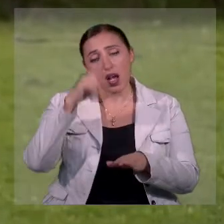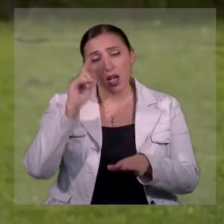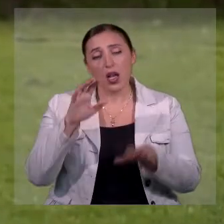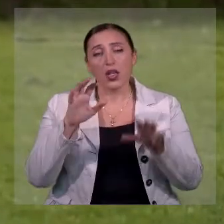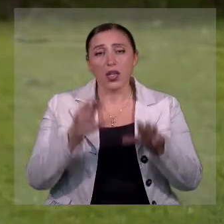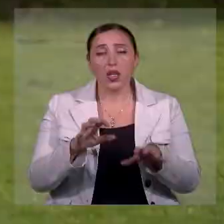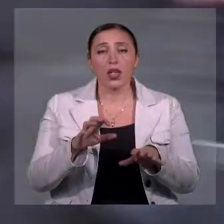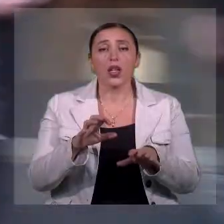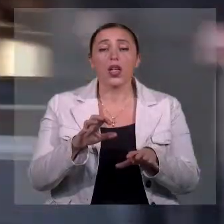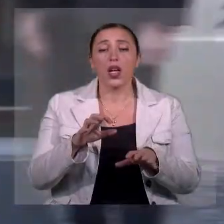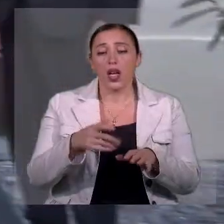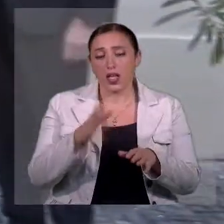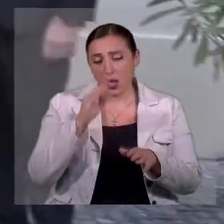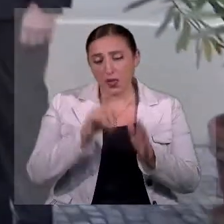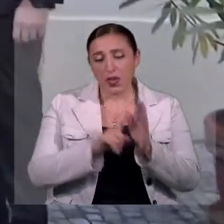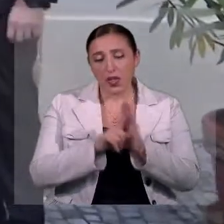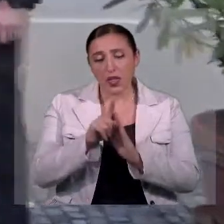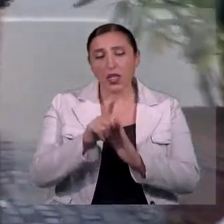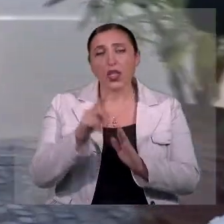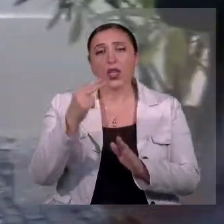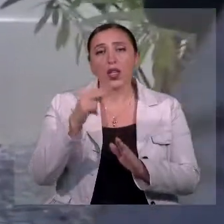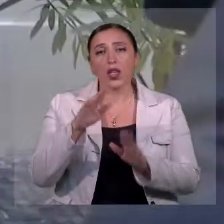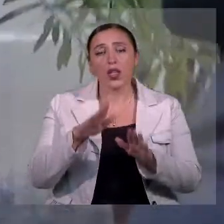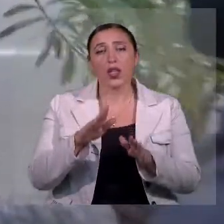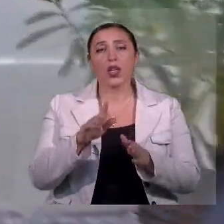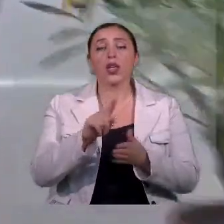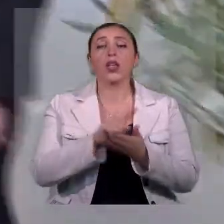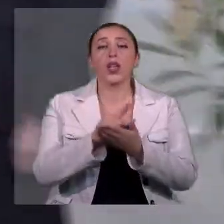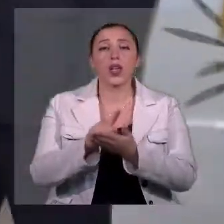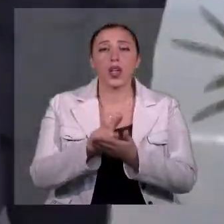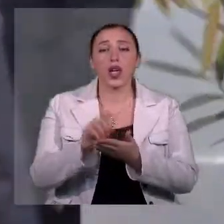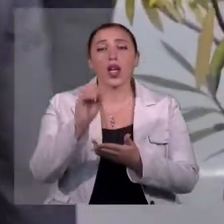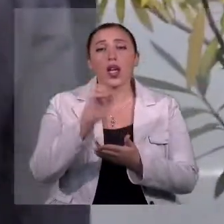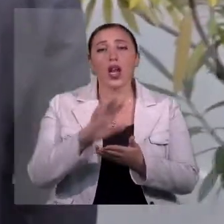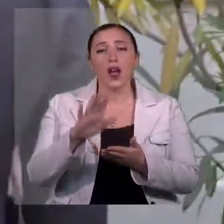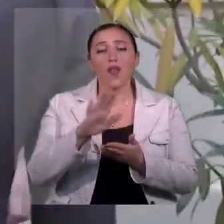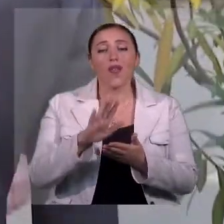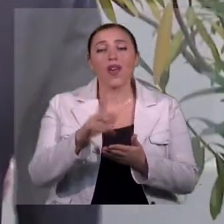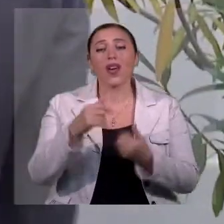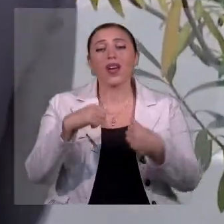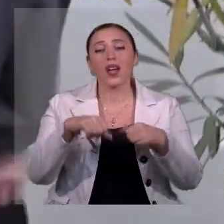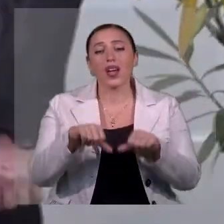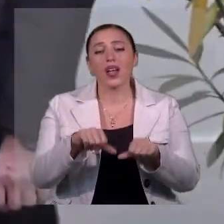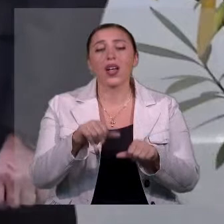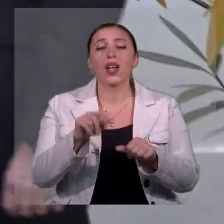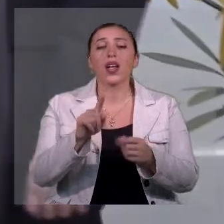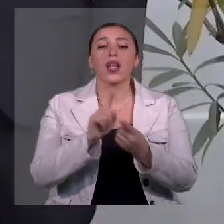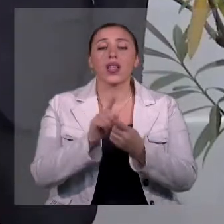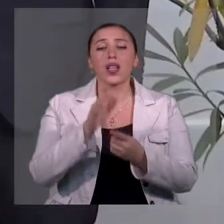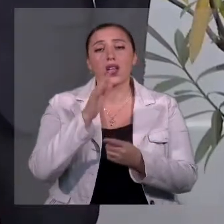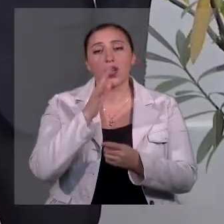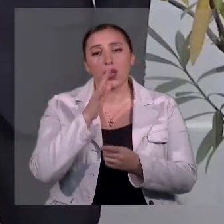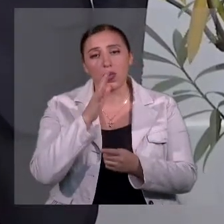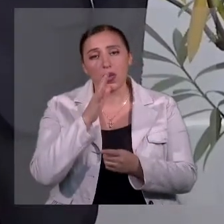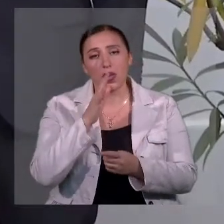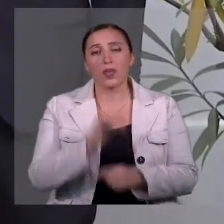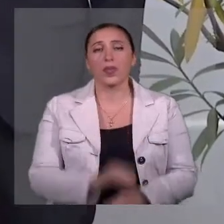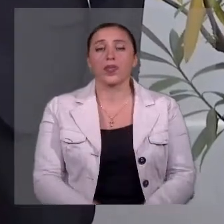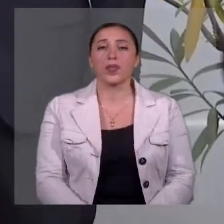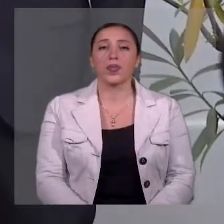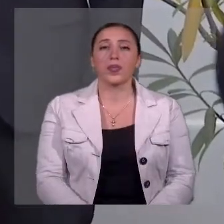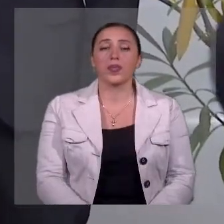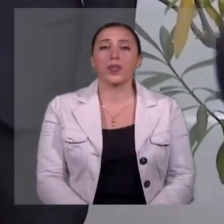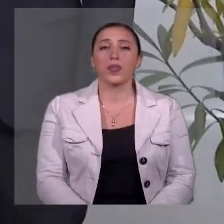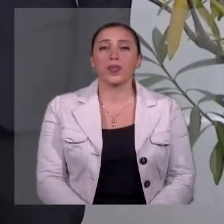առաջնորդը խոսել էր այս ամսվա սկզբին Պրահայում Եվրոպական քաղաքական համայնքի գագաթնաժողովի շրջանակներում կազմակերպած քննարկումներից